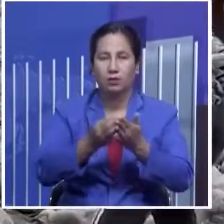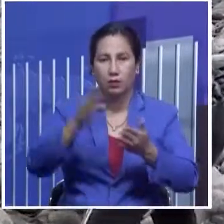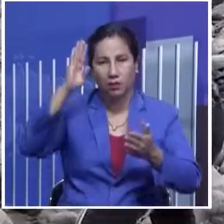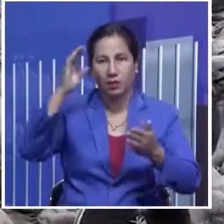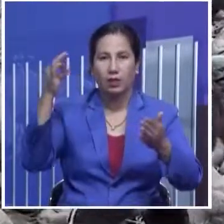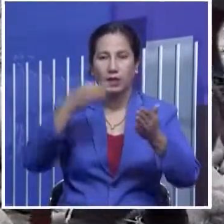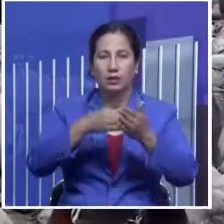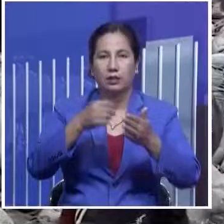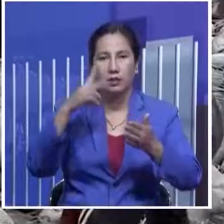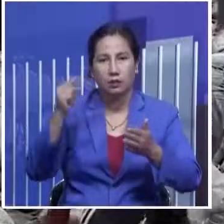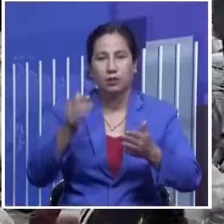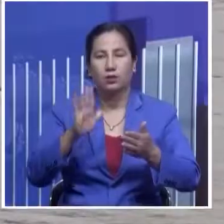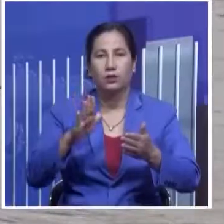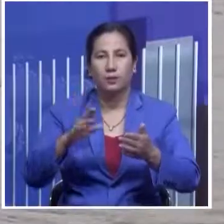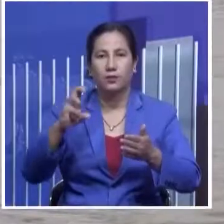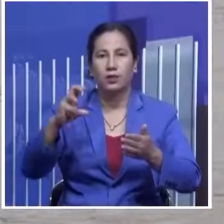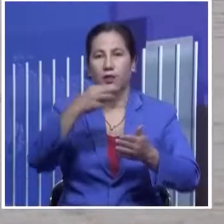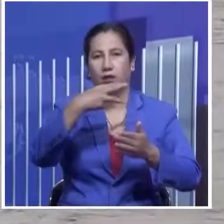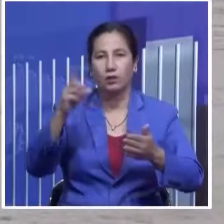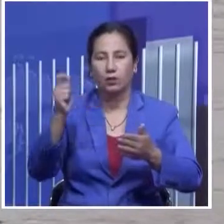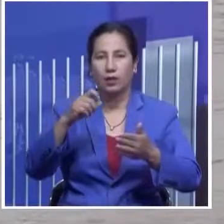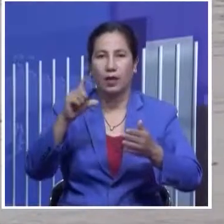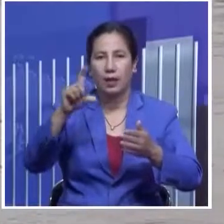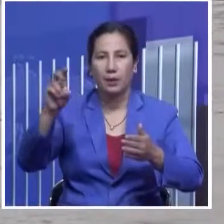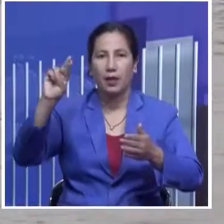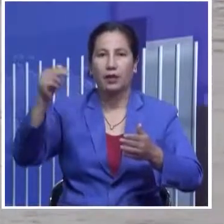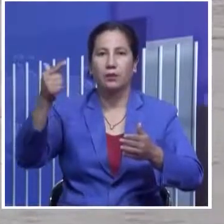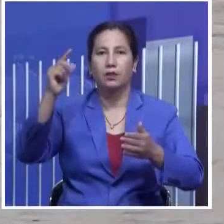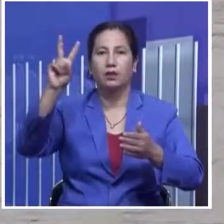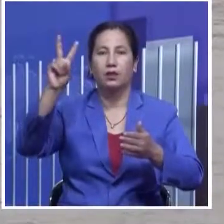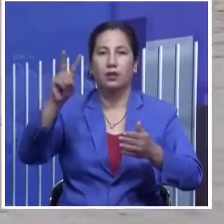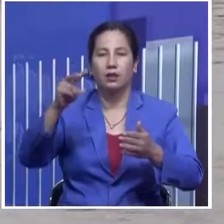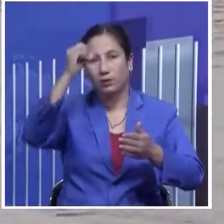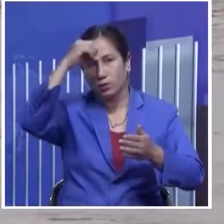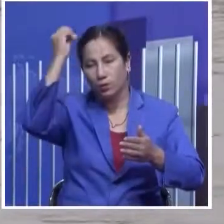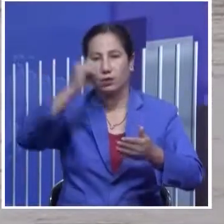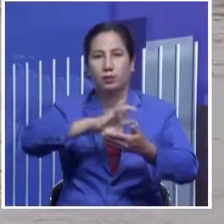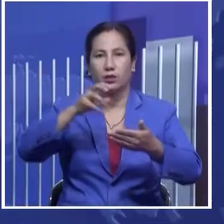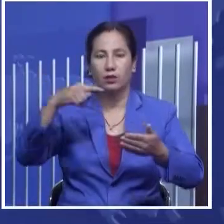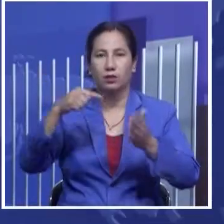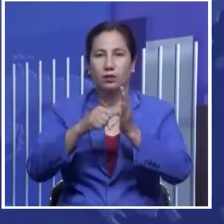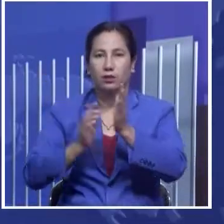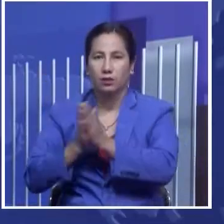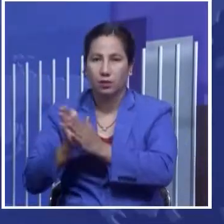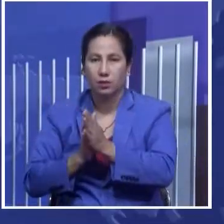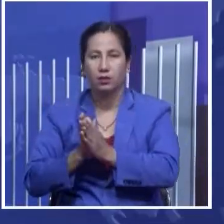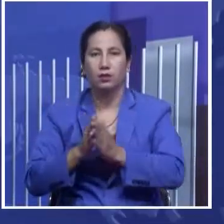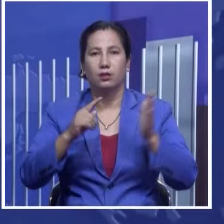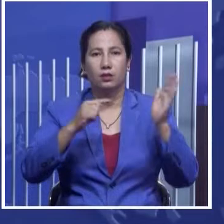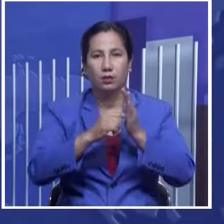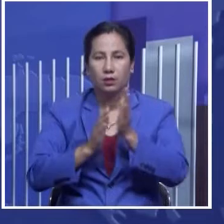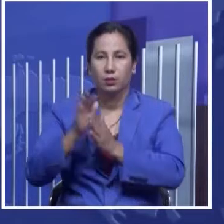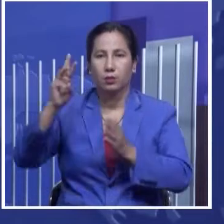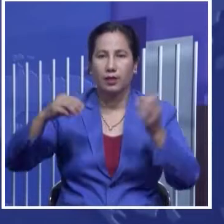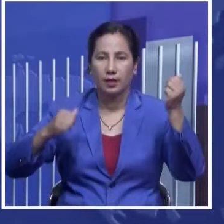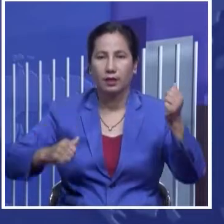सरकारवालाको ध्यान जान जरुरी छ। दुर्गा उपाध्याय, नेपाल टेलिभिजन, सुदूरपश्चिम प्रदेश, कञ्चनपुर। कञ्चनपुरको